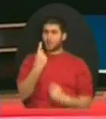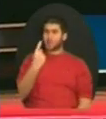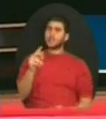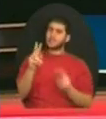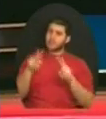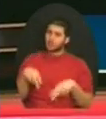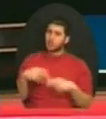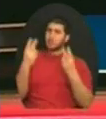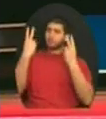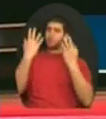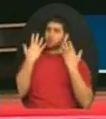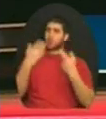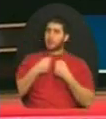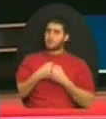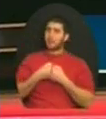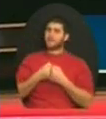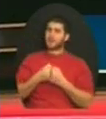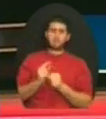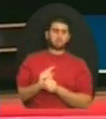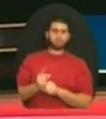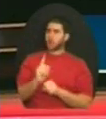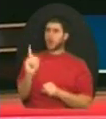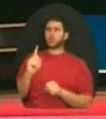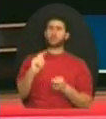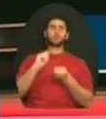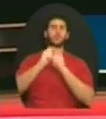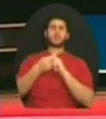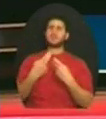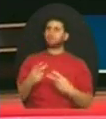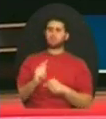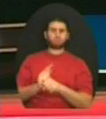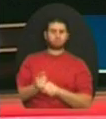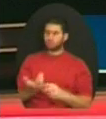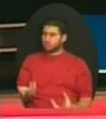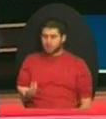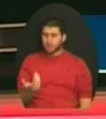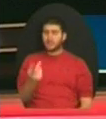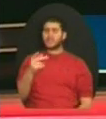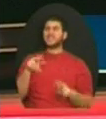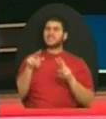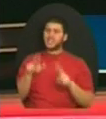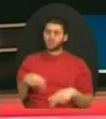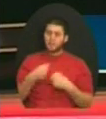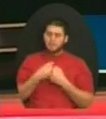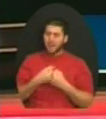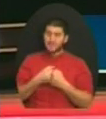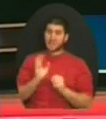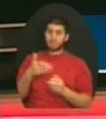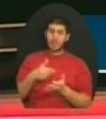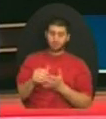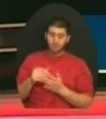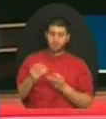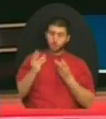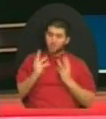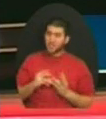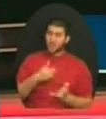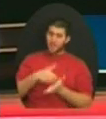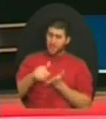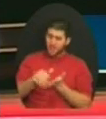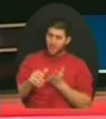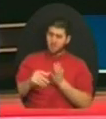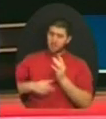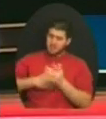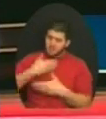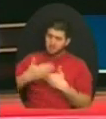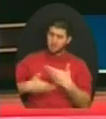יש לכך משמעות, מאבקים לא קורים ביום. שינויים נמצאות. לא קוראים ברגע. יש פה מאבק, אם הוא ימשיך להיות שיטתי, אם הוא ימשיך